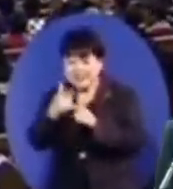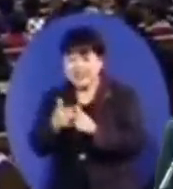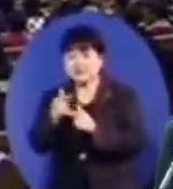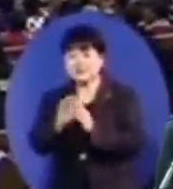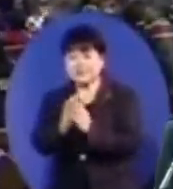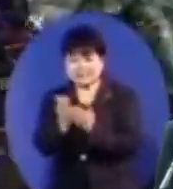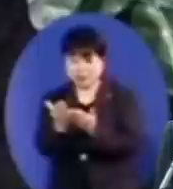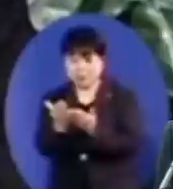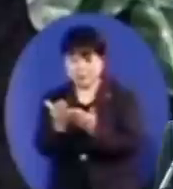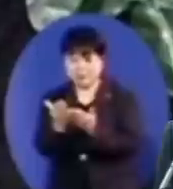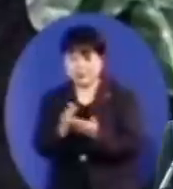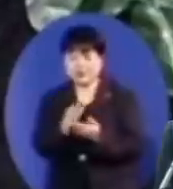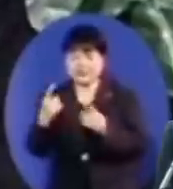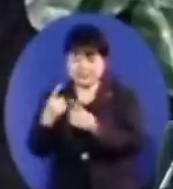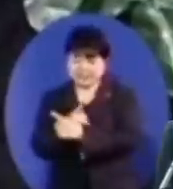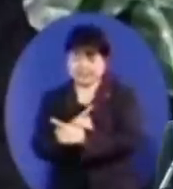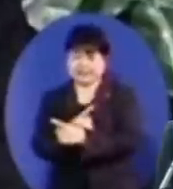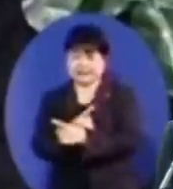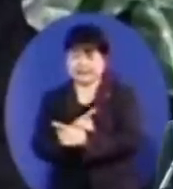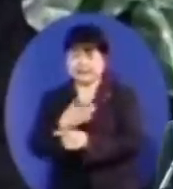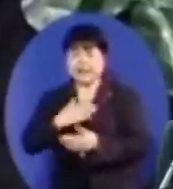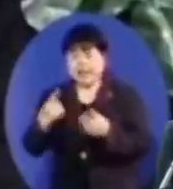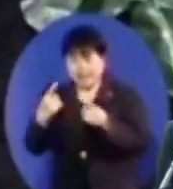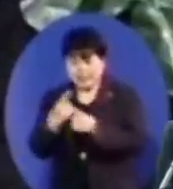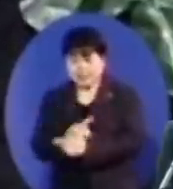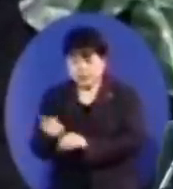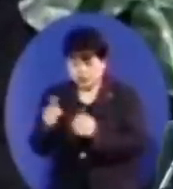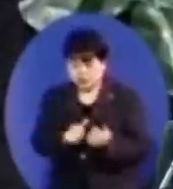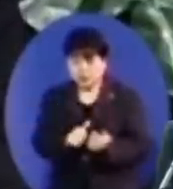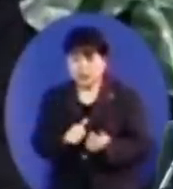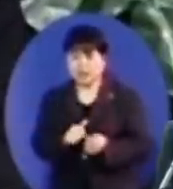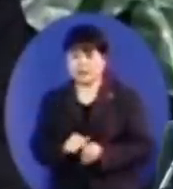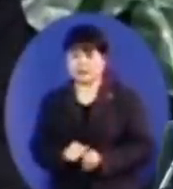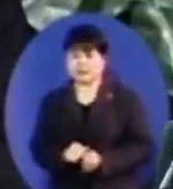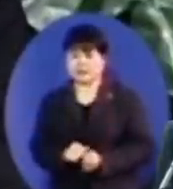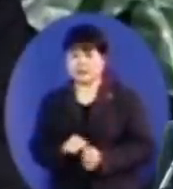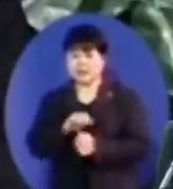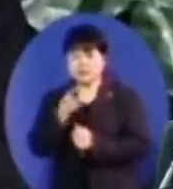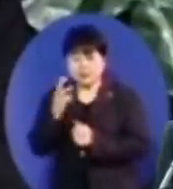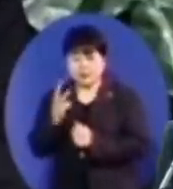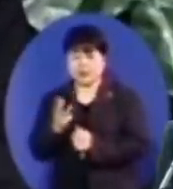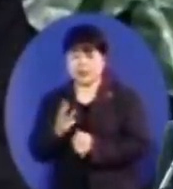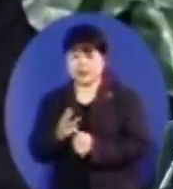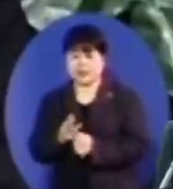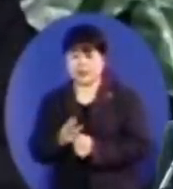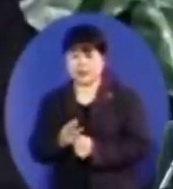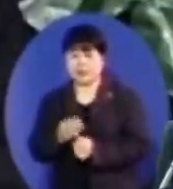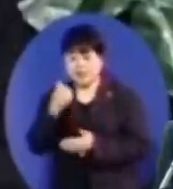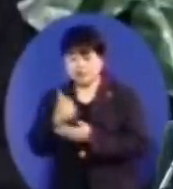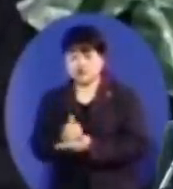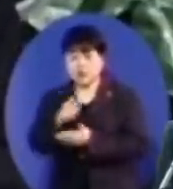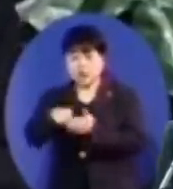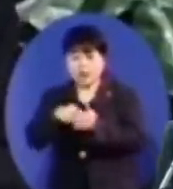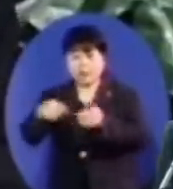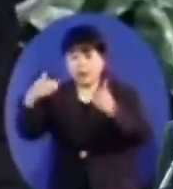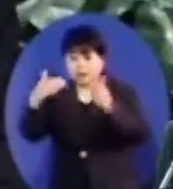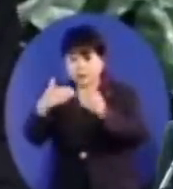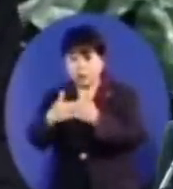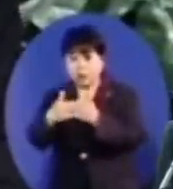직접 우리 대신해서 날 대신해서 죽으셨다가 3일 만에 내 죄값을 다